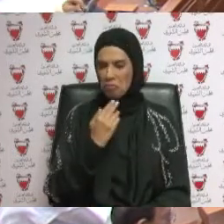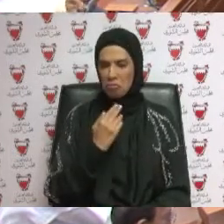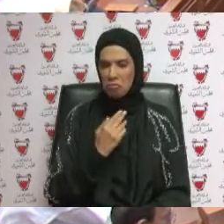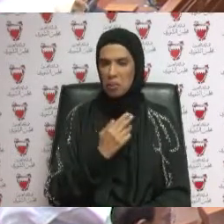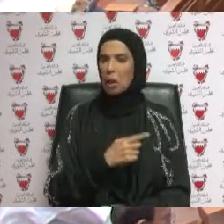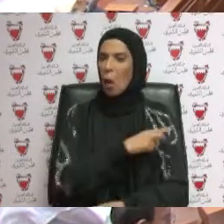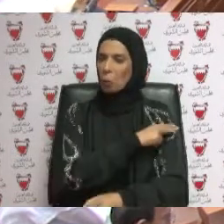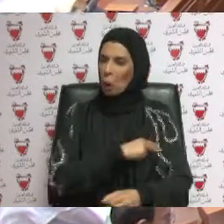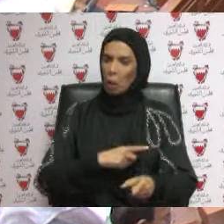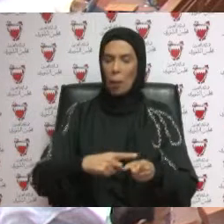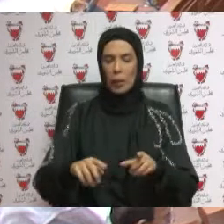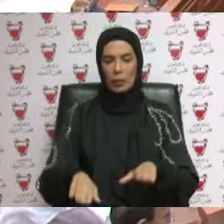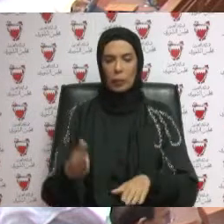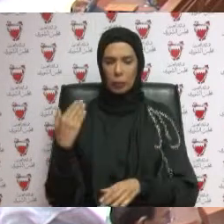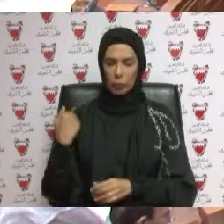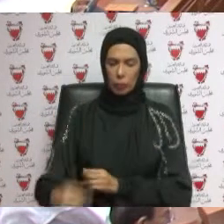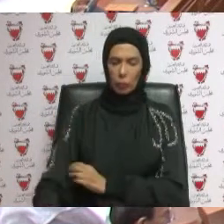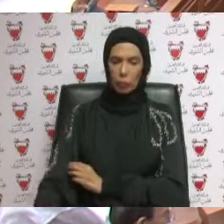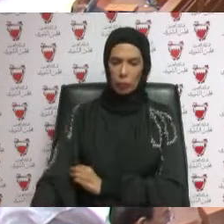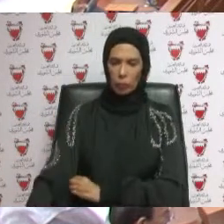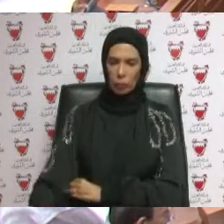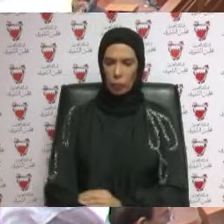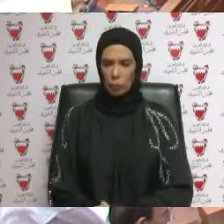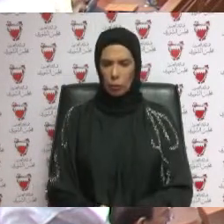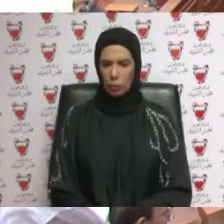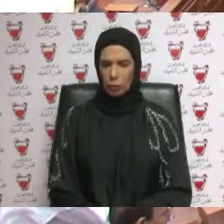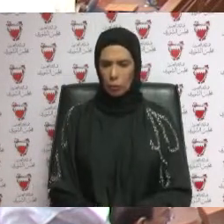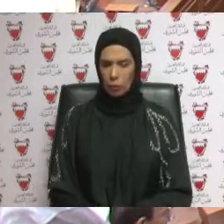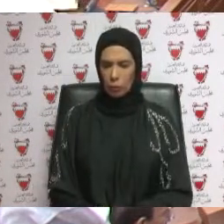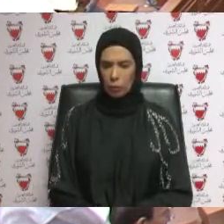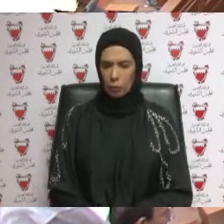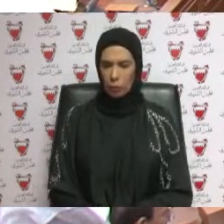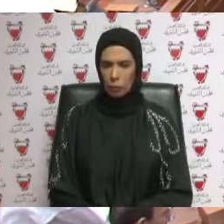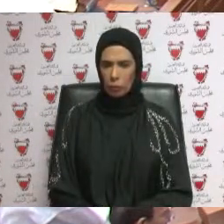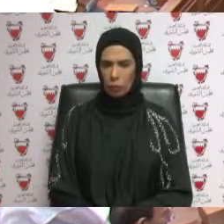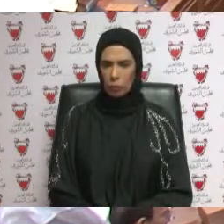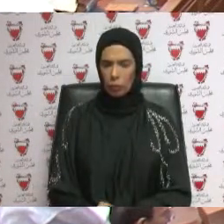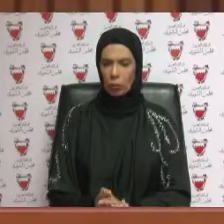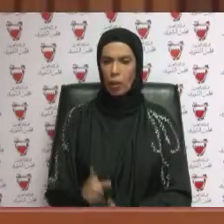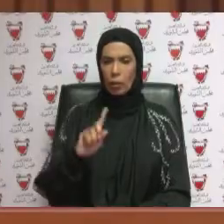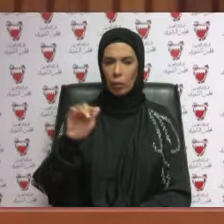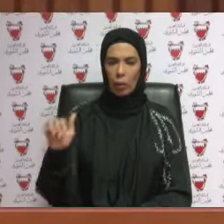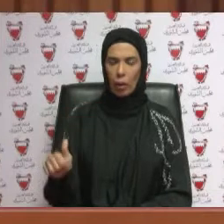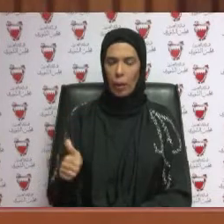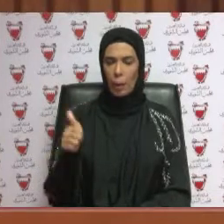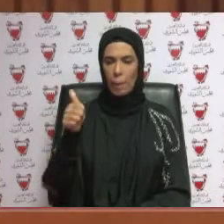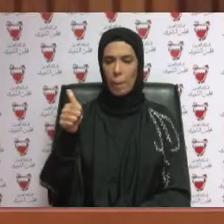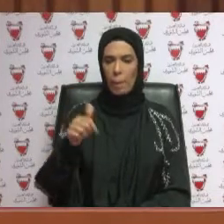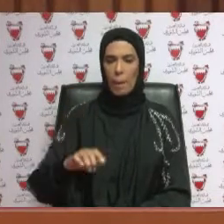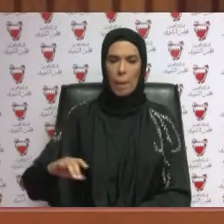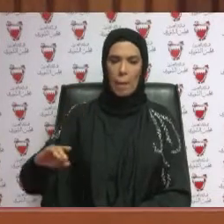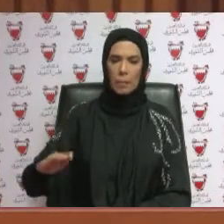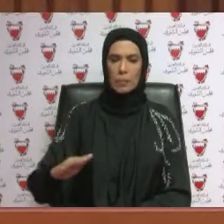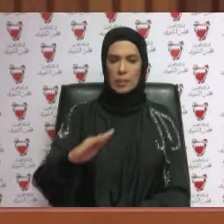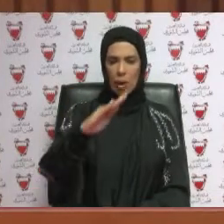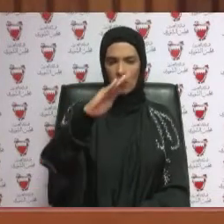السابقة. المعتذرون عن حضور جلسة هذا اليوم سعادة العضو رضا إبراهيم عبد الله منفردي، السفر في مهمة